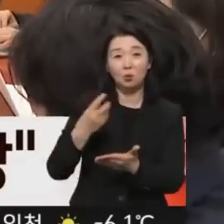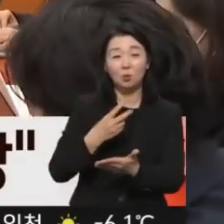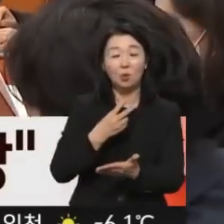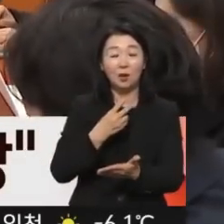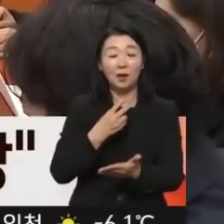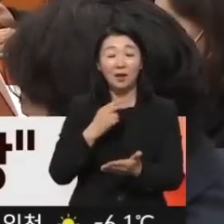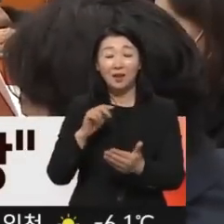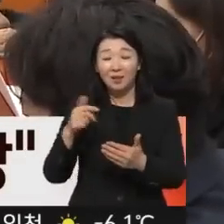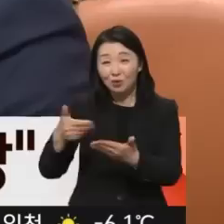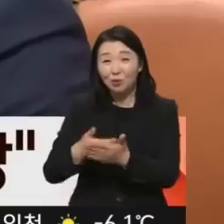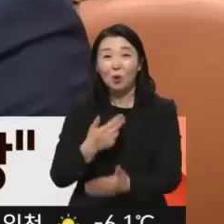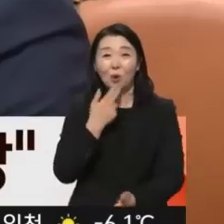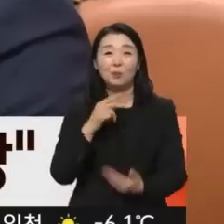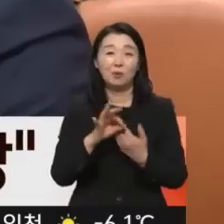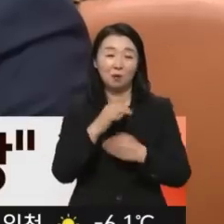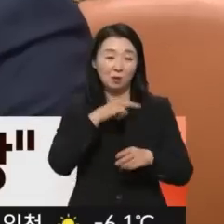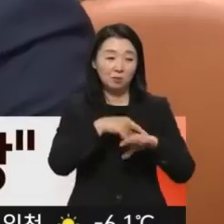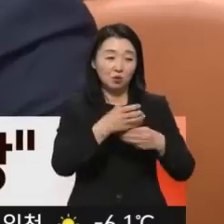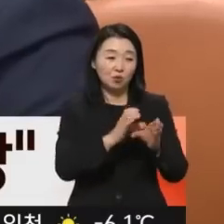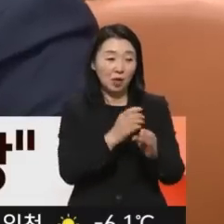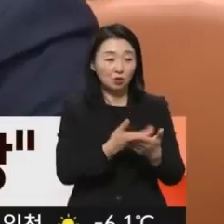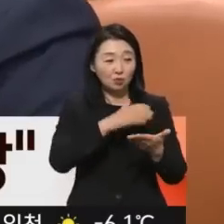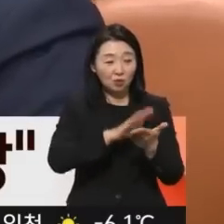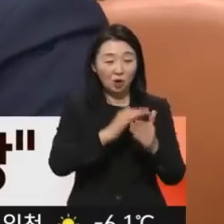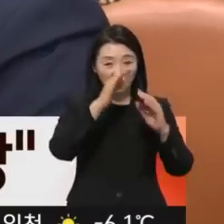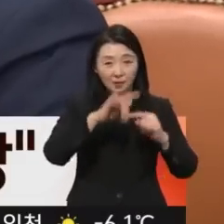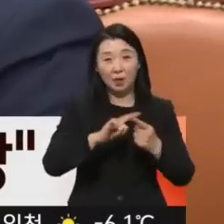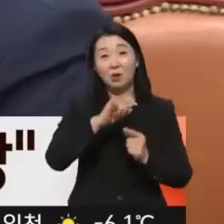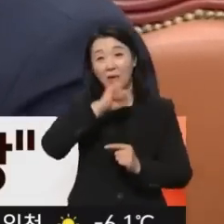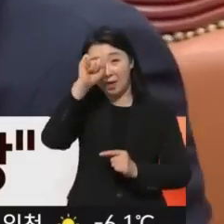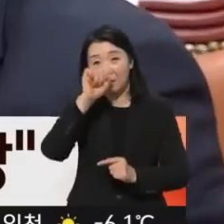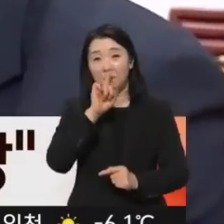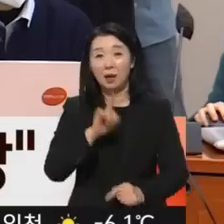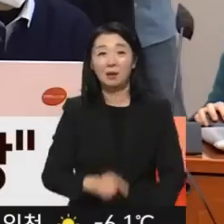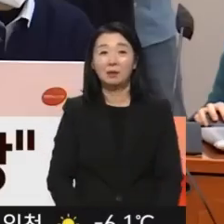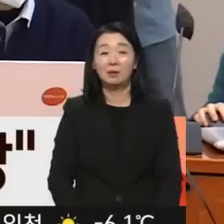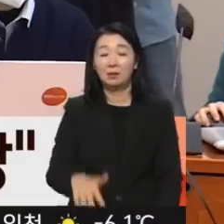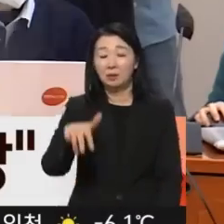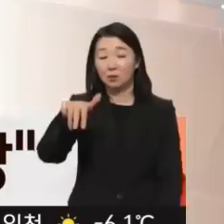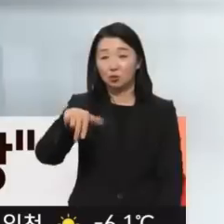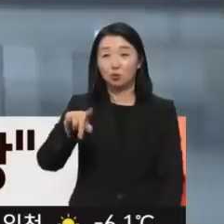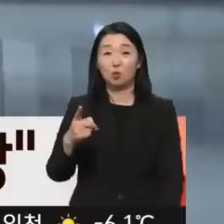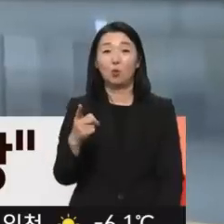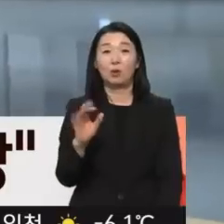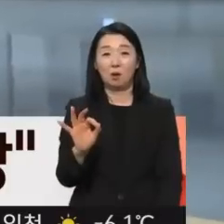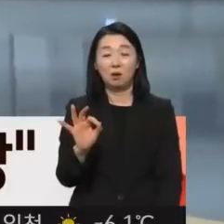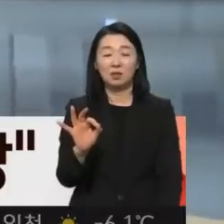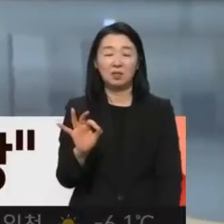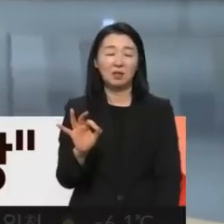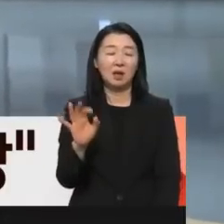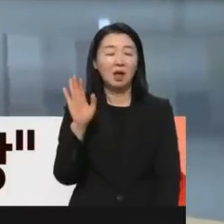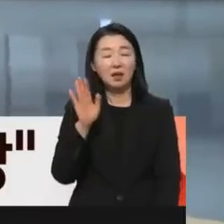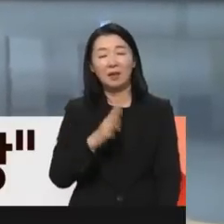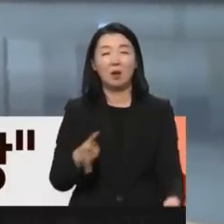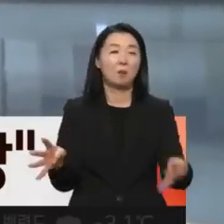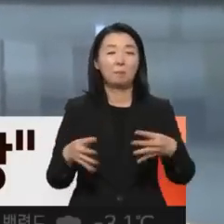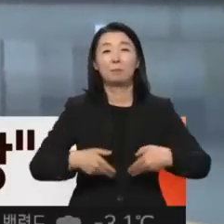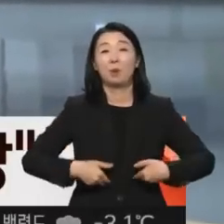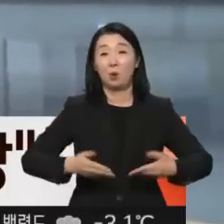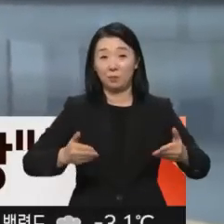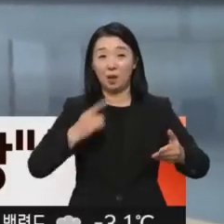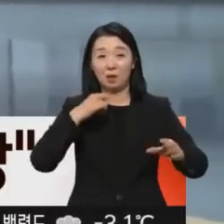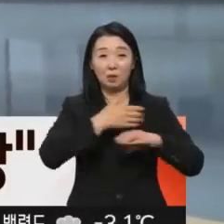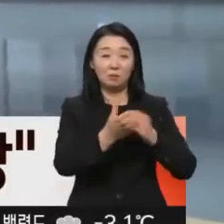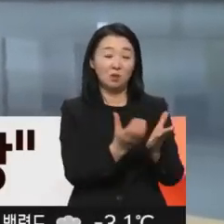민주당에 자체 수정 예산안을 제출하겠다고 했는데요. 하지만 주호영 원내대표는 더는 협상할 게 없다면서